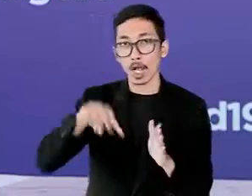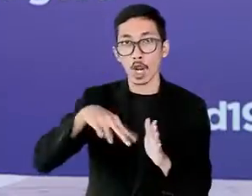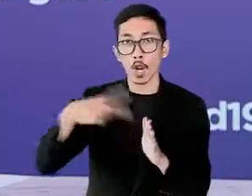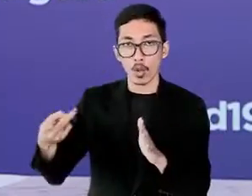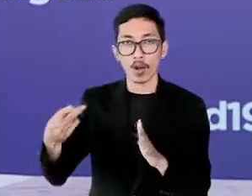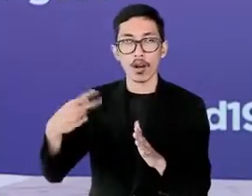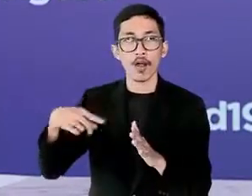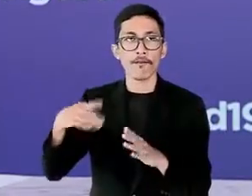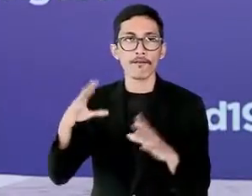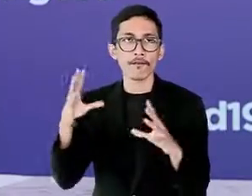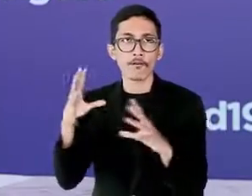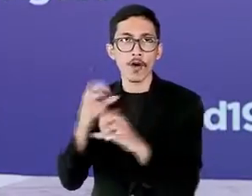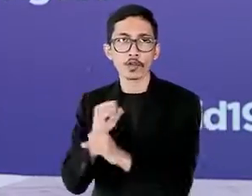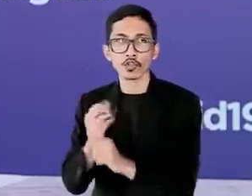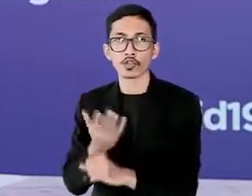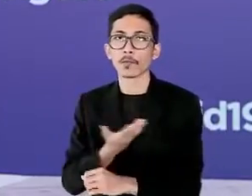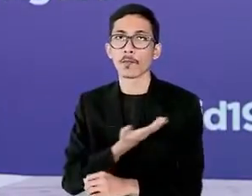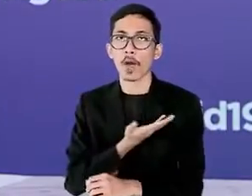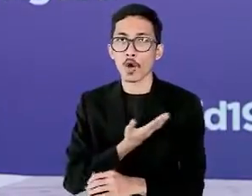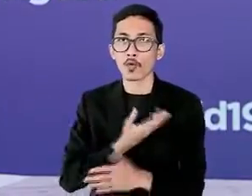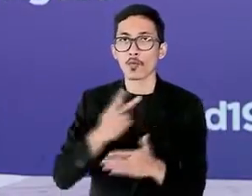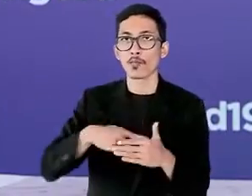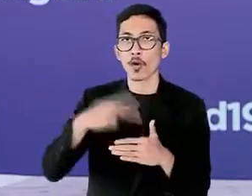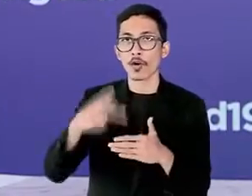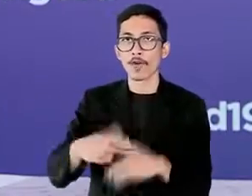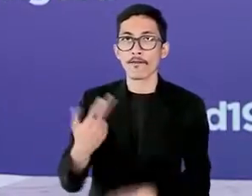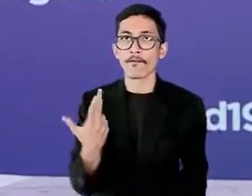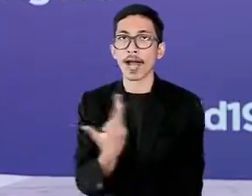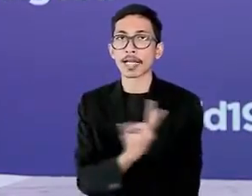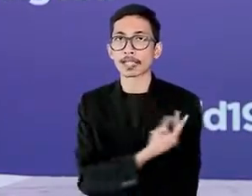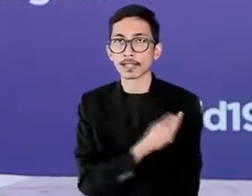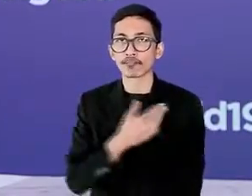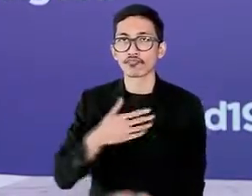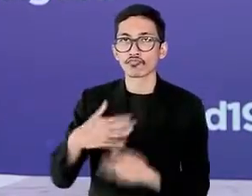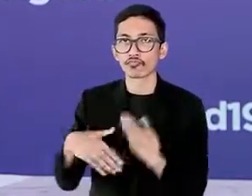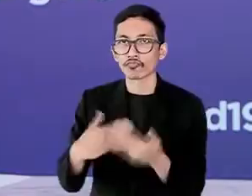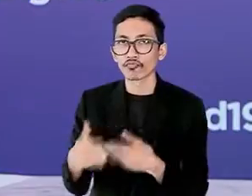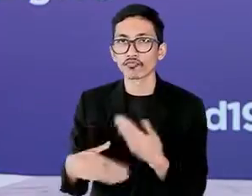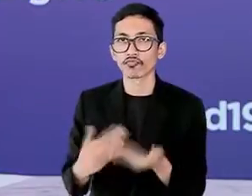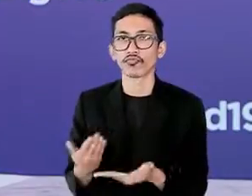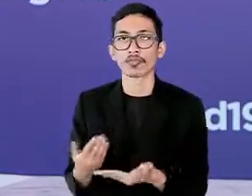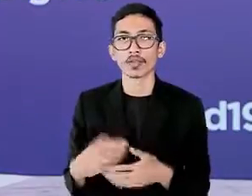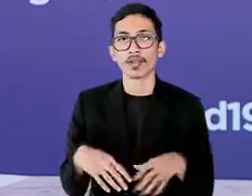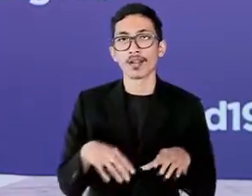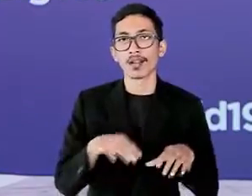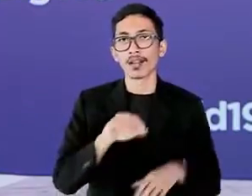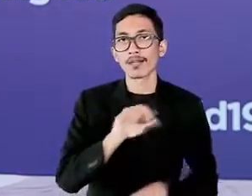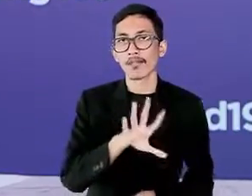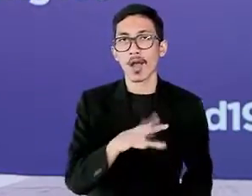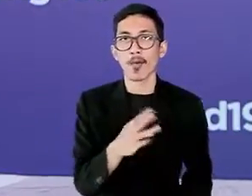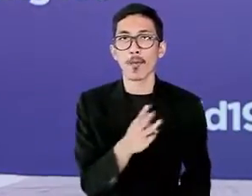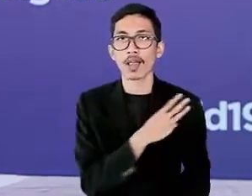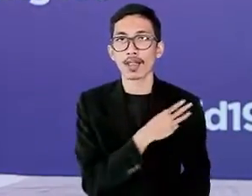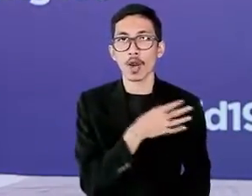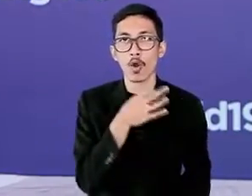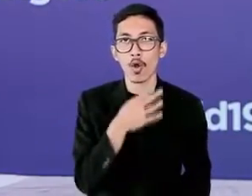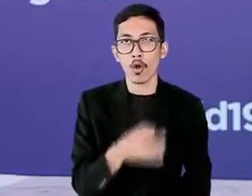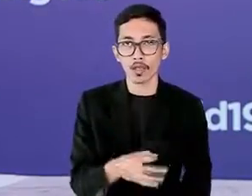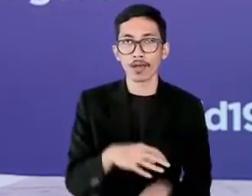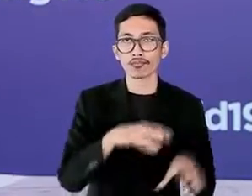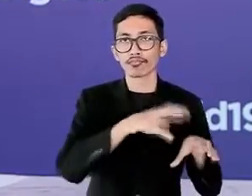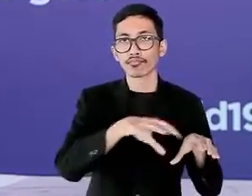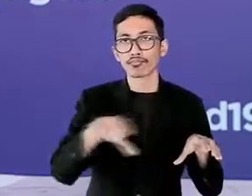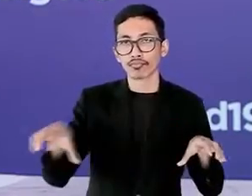akan fokus untuk mengakselerasi program vaksinasi yang diprioritaskan pada 5 kabupaten kota yang akan